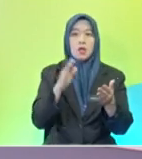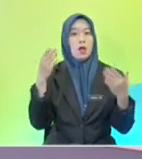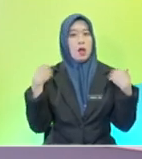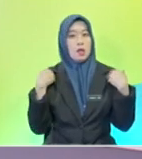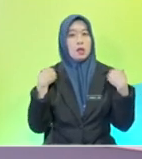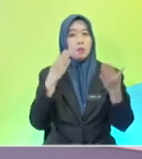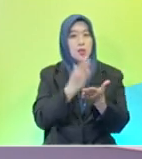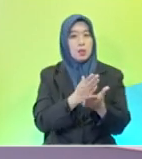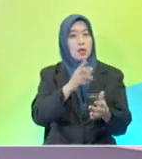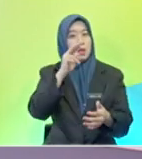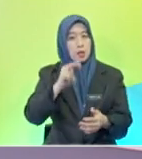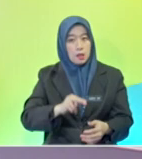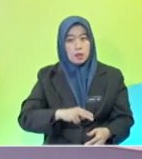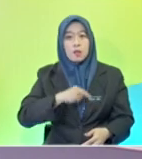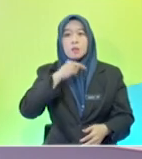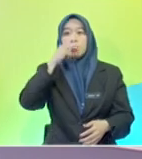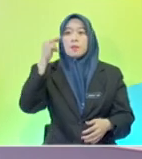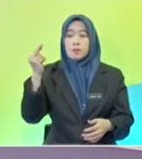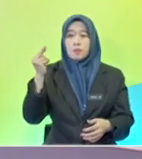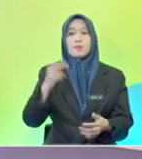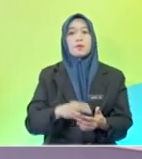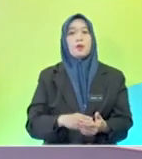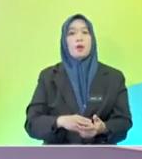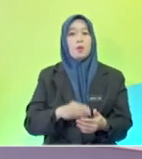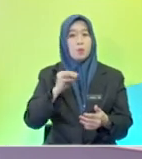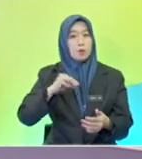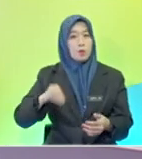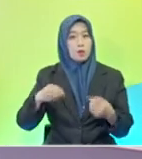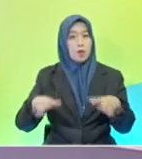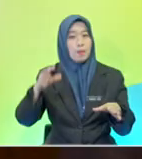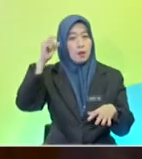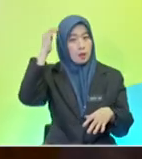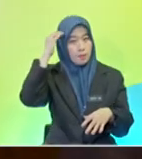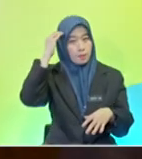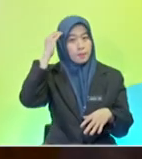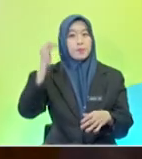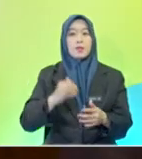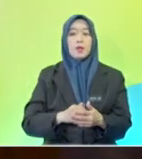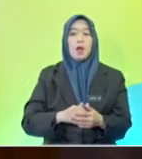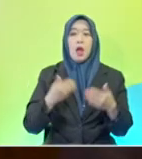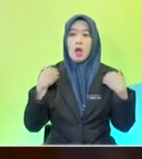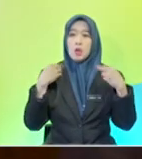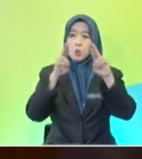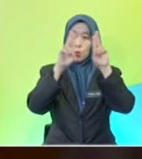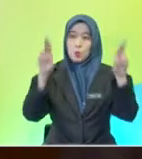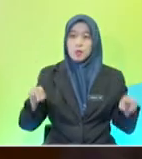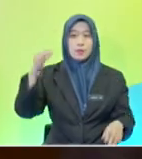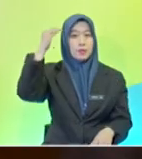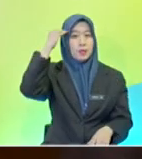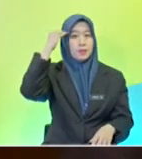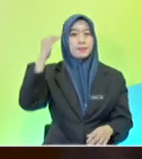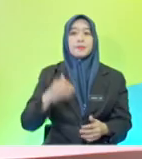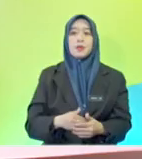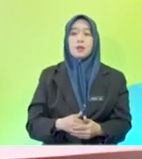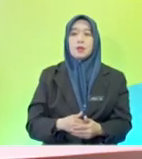sebagainya. Okey, jadi murid-murid dah jelas tentang tu. Mungkin kita ada uji minda, Ustazah. Ya, yeah, betul. Baiklah, kita pergi ke